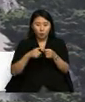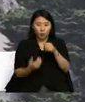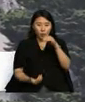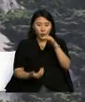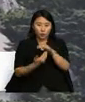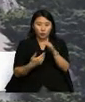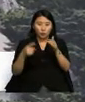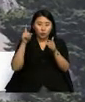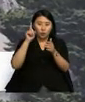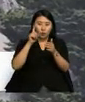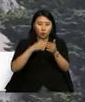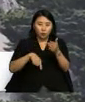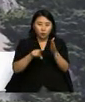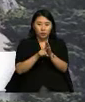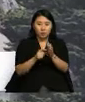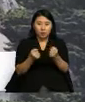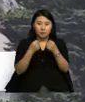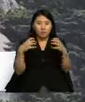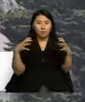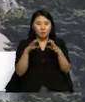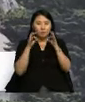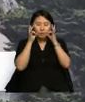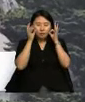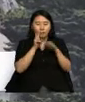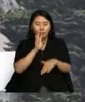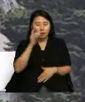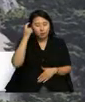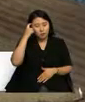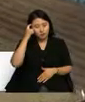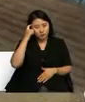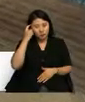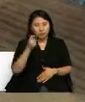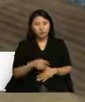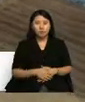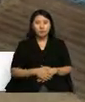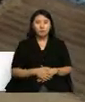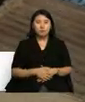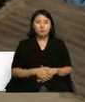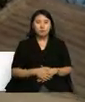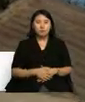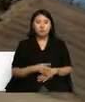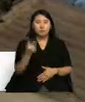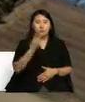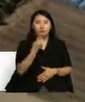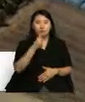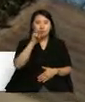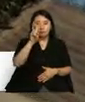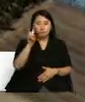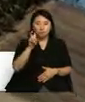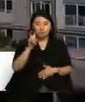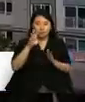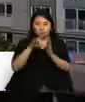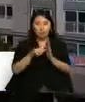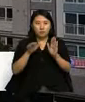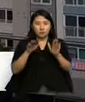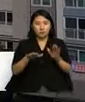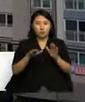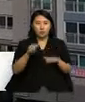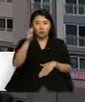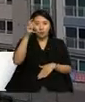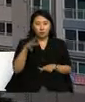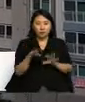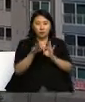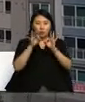위해 서로 협력하고 노력해야 한다고 생각하고 있습니다. 2020년 현재 양주시는